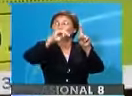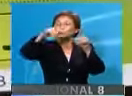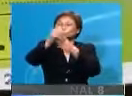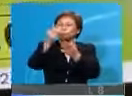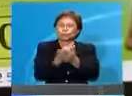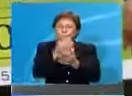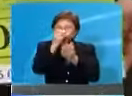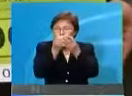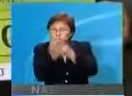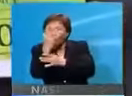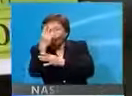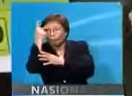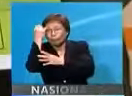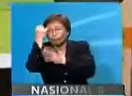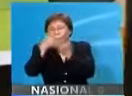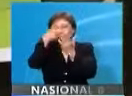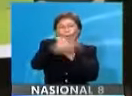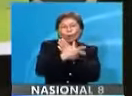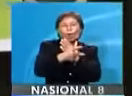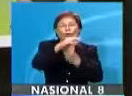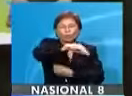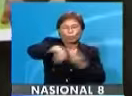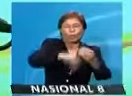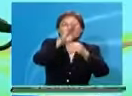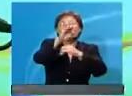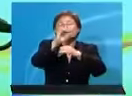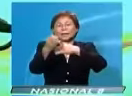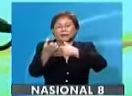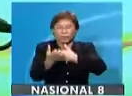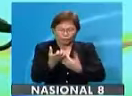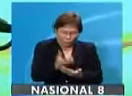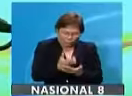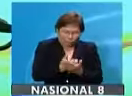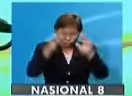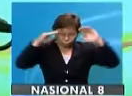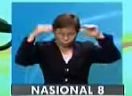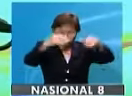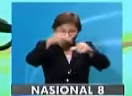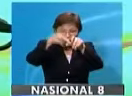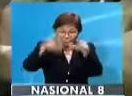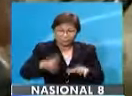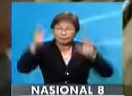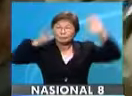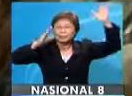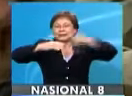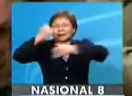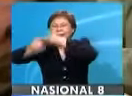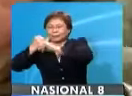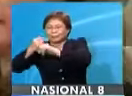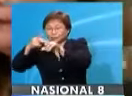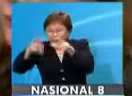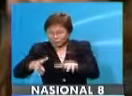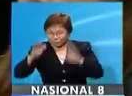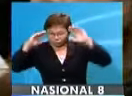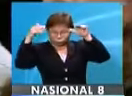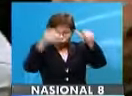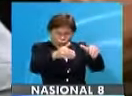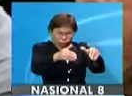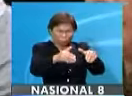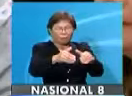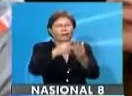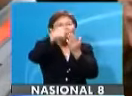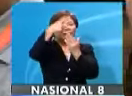pencetus program transformasi bioekonomi turut mendapat perhatian para peserta tempatan dan antarabangsa ialah program